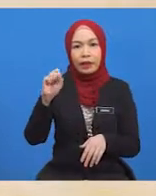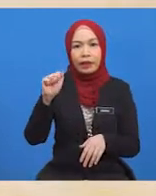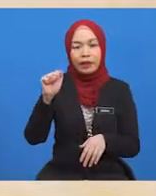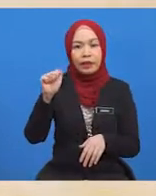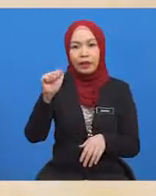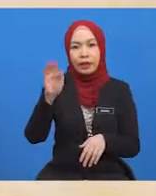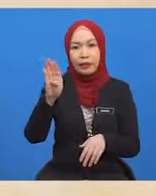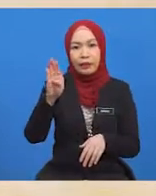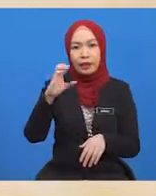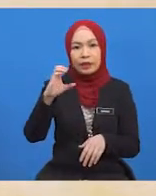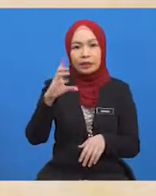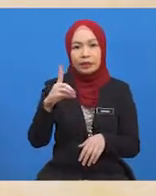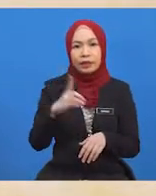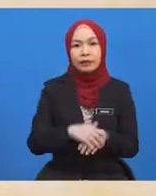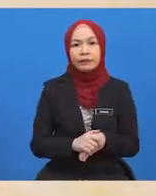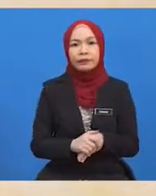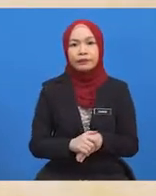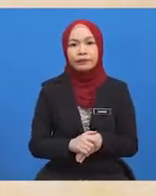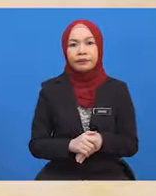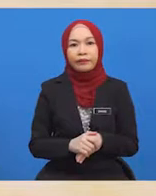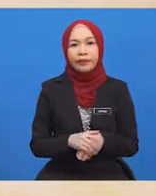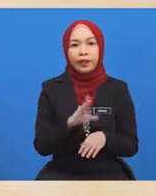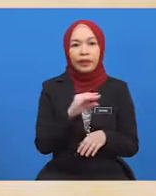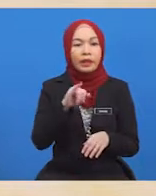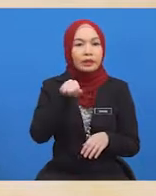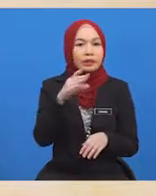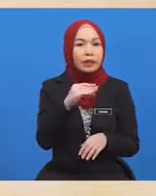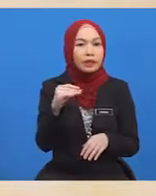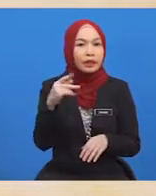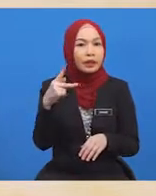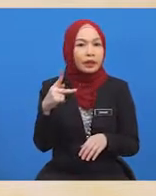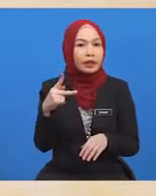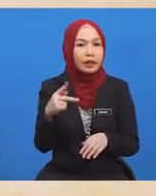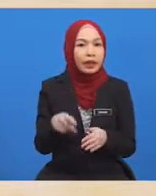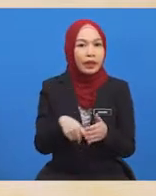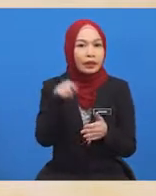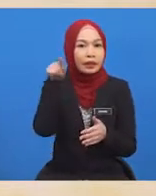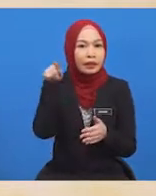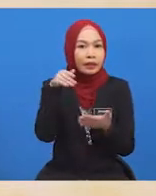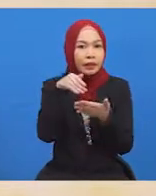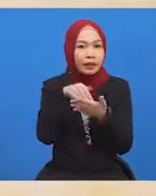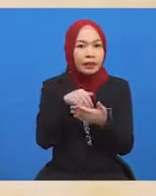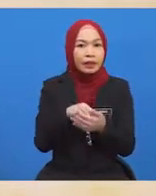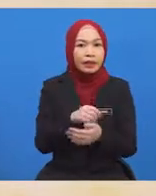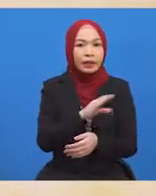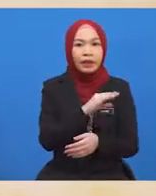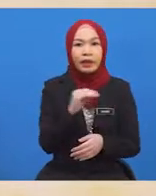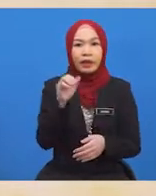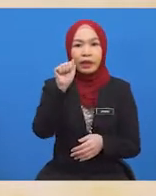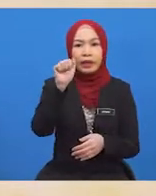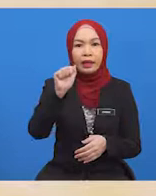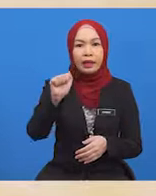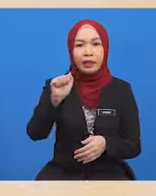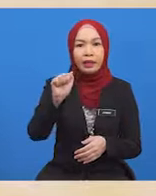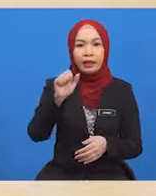dan K ialah titik tengah AB dan CD masing-masing. Diberi